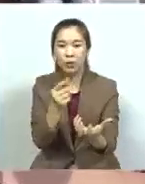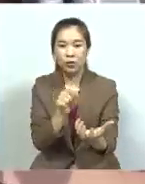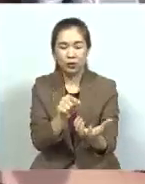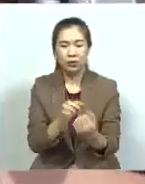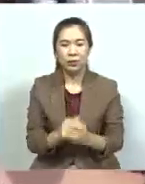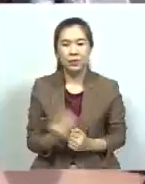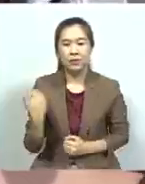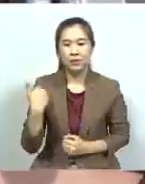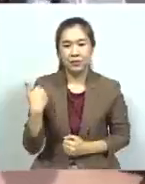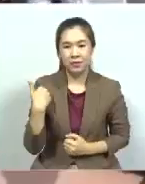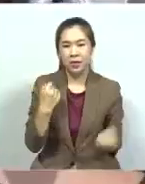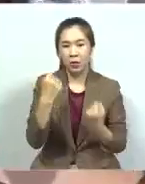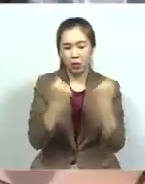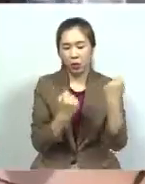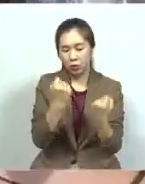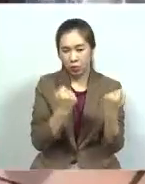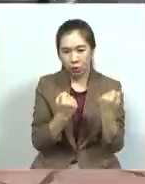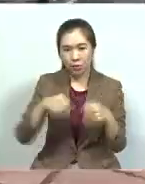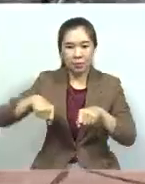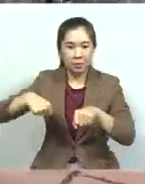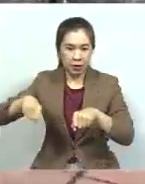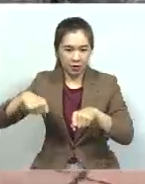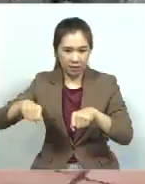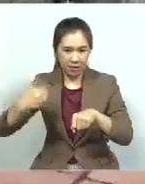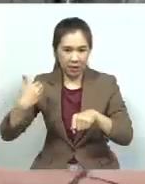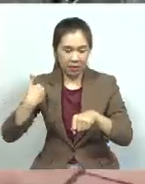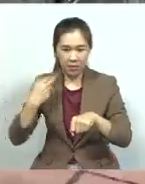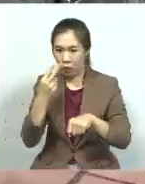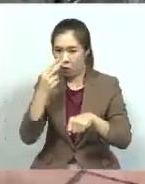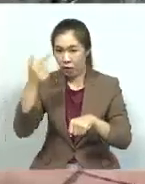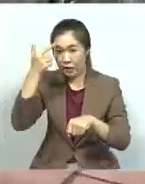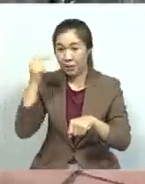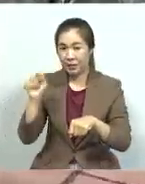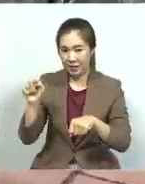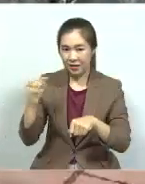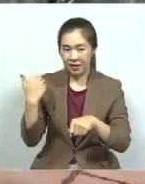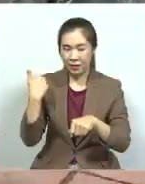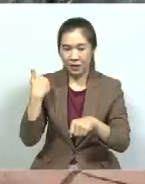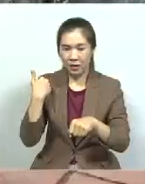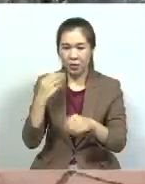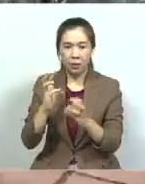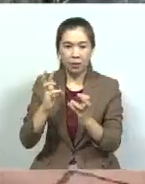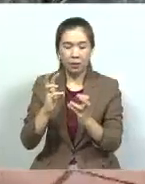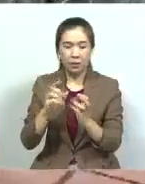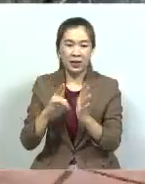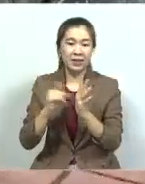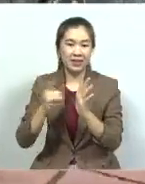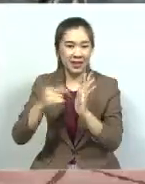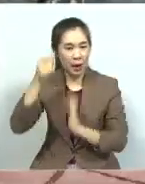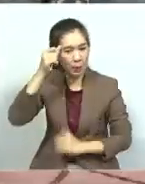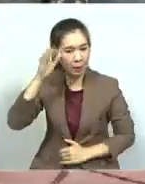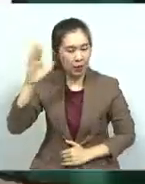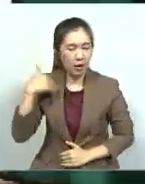ค่ะมีทั้งรถยนต์รถจักรยานยนต์แล้วก็กระสอบที่คุณผู้ชมเห็นอยู่เนี่ยค่ะเป็นยาบ้า75กระสอบรวม